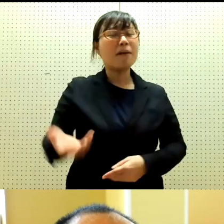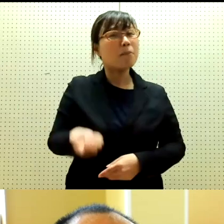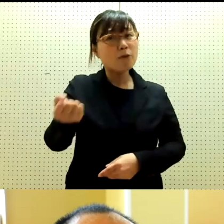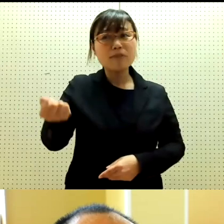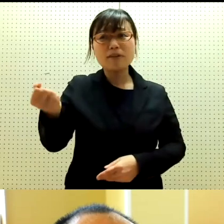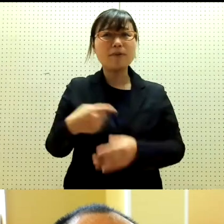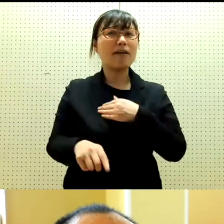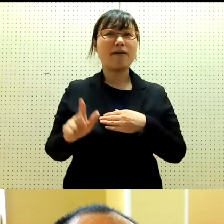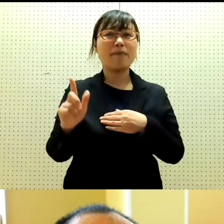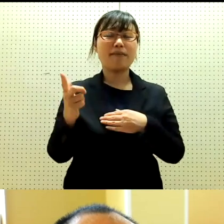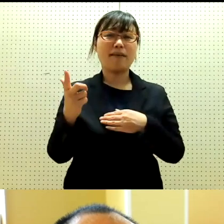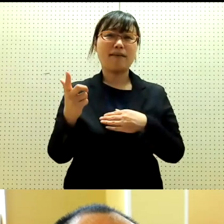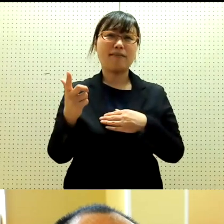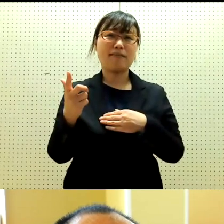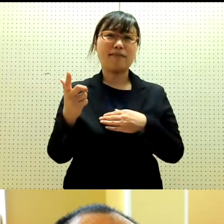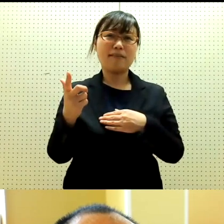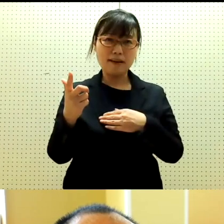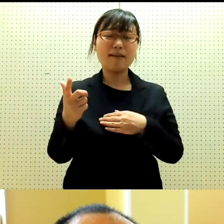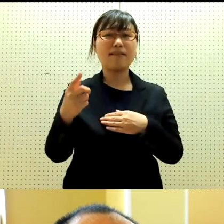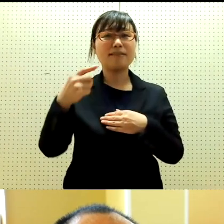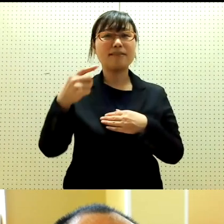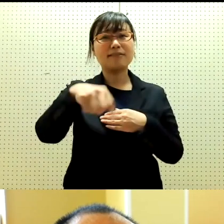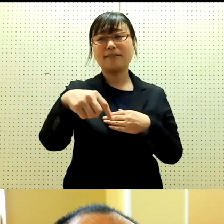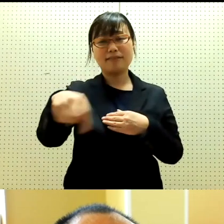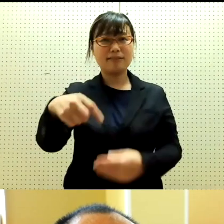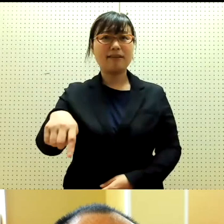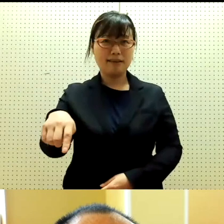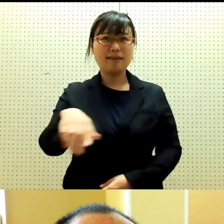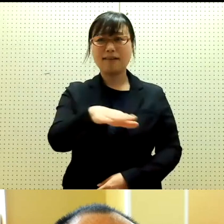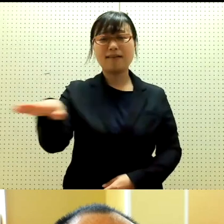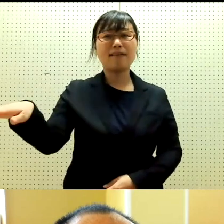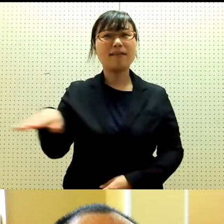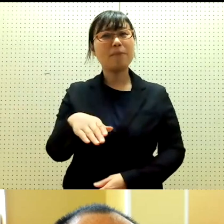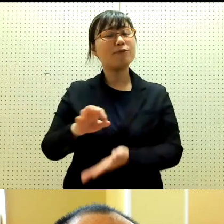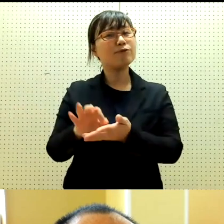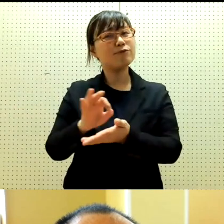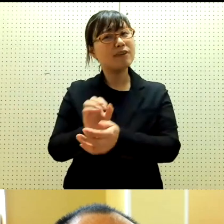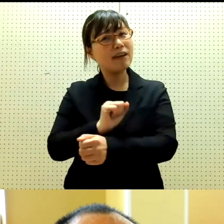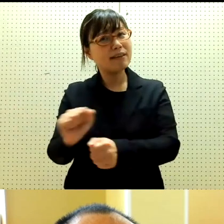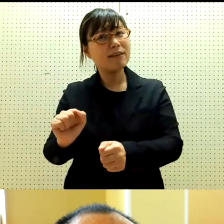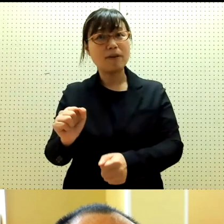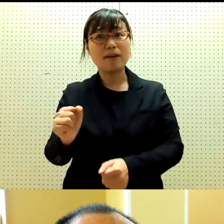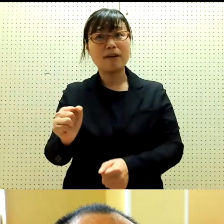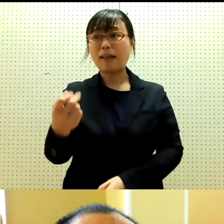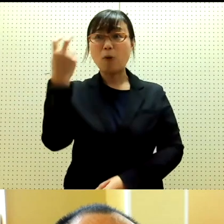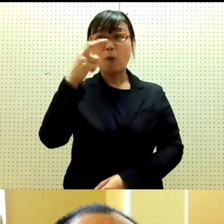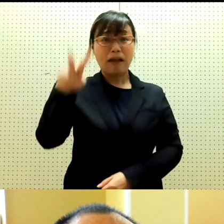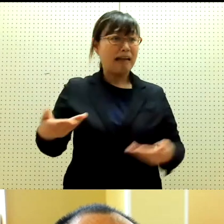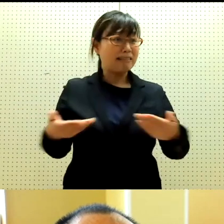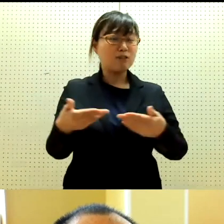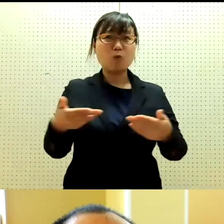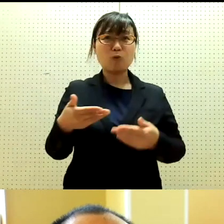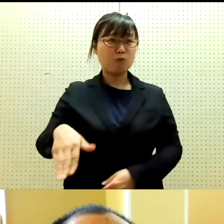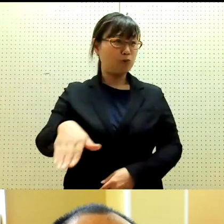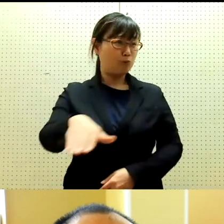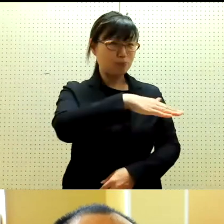方ができないっていうところもあるんだと思います。実際の管理職まだ持ってない学校がほとんどなんですね、うん、本当は管理職から勉強